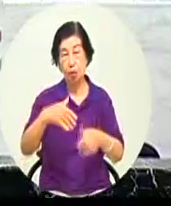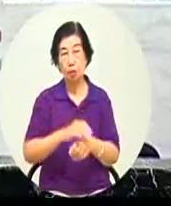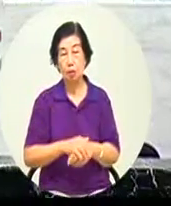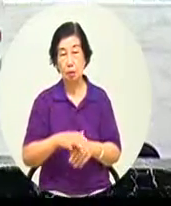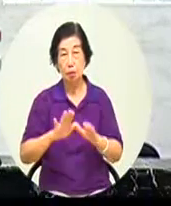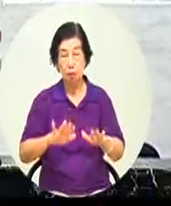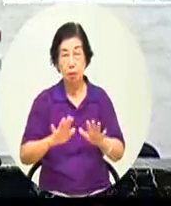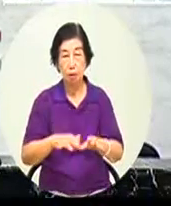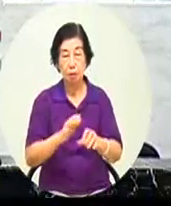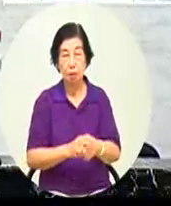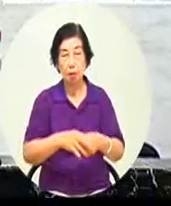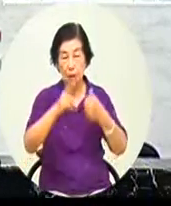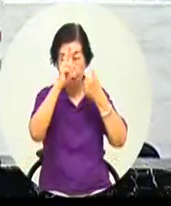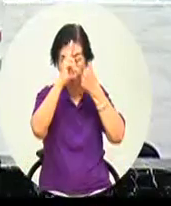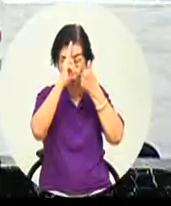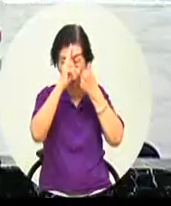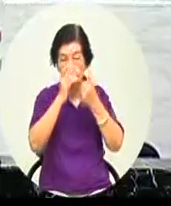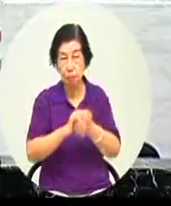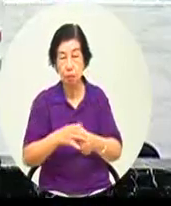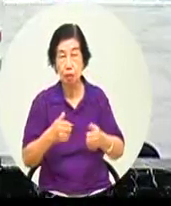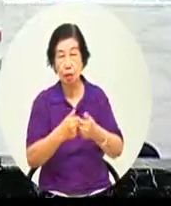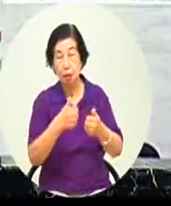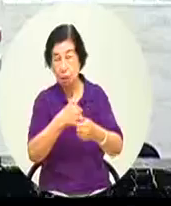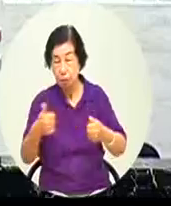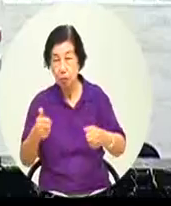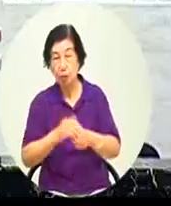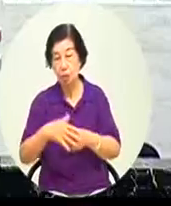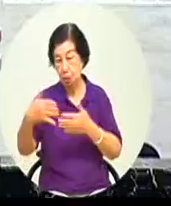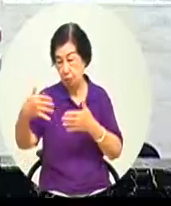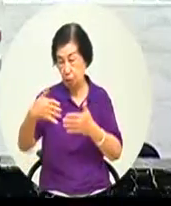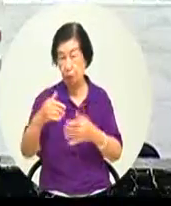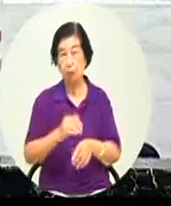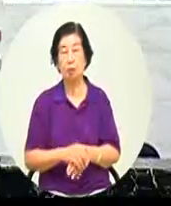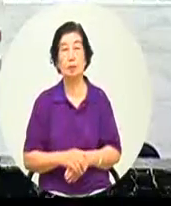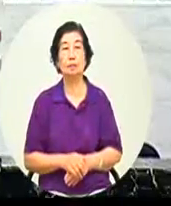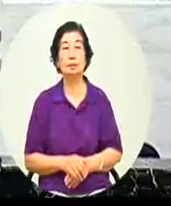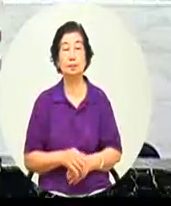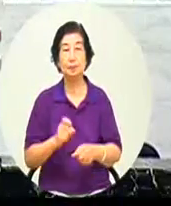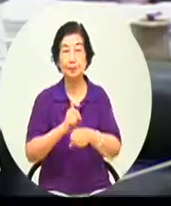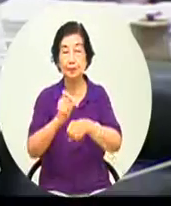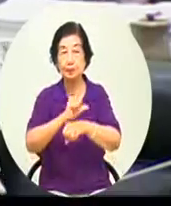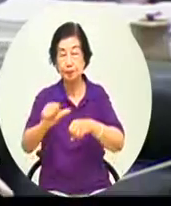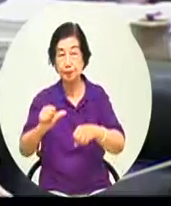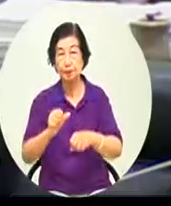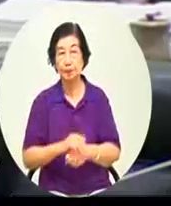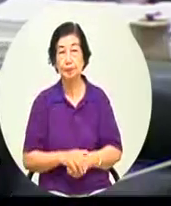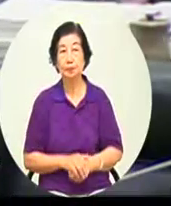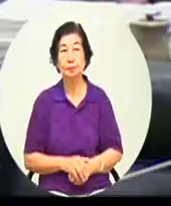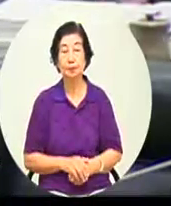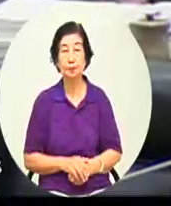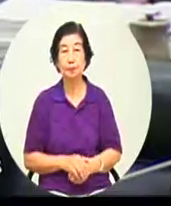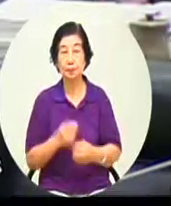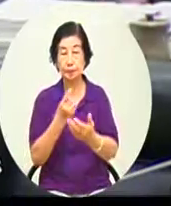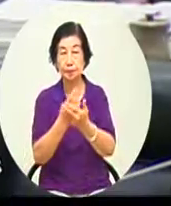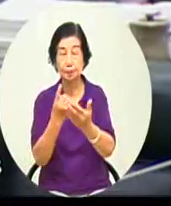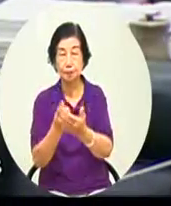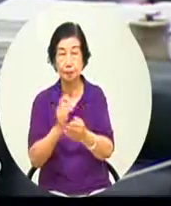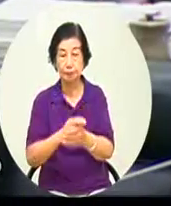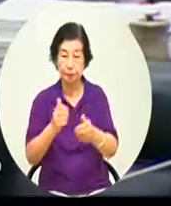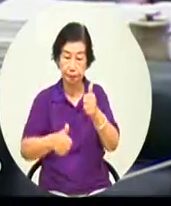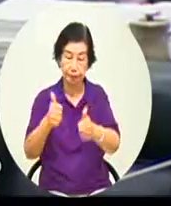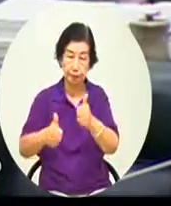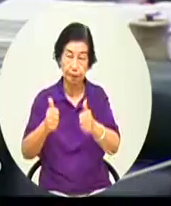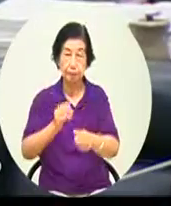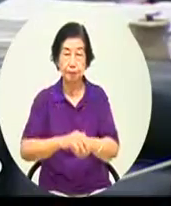十五分钟。 好，谢谢。谢谢大会主席哈。陈议员，那各单位主管、各位媒体女士